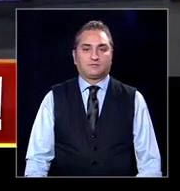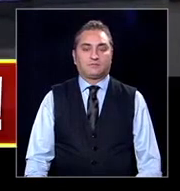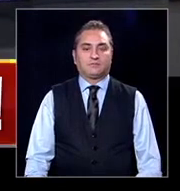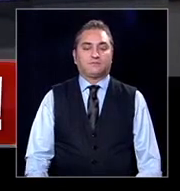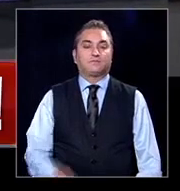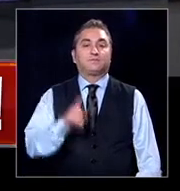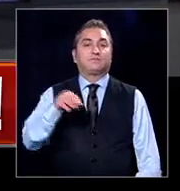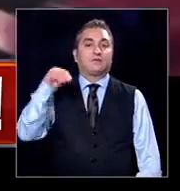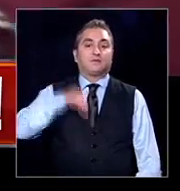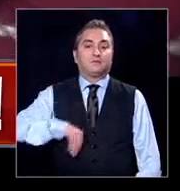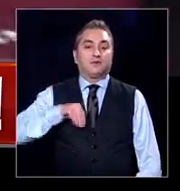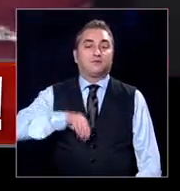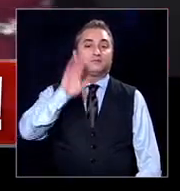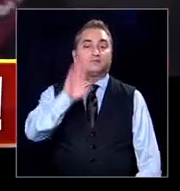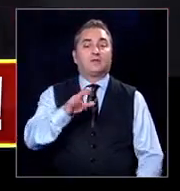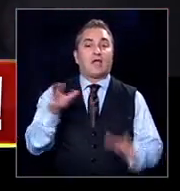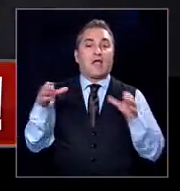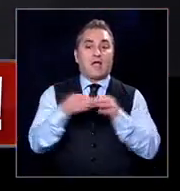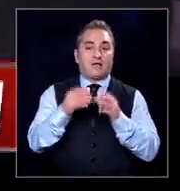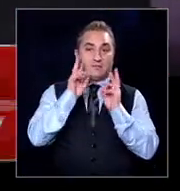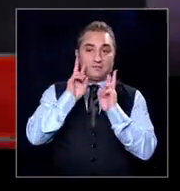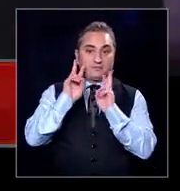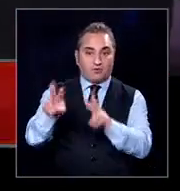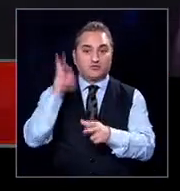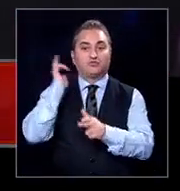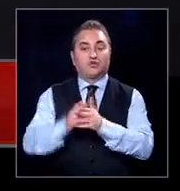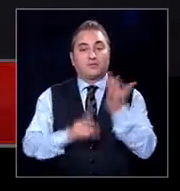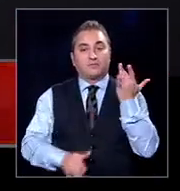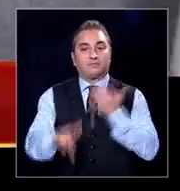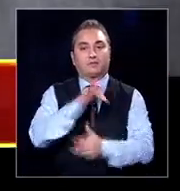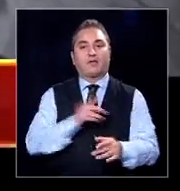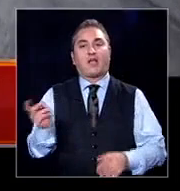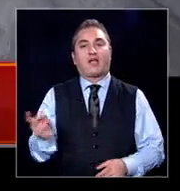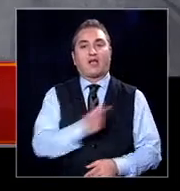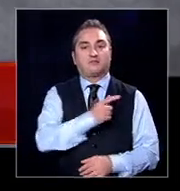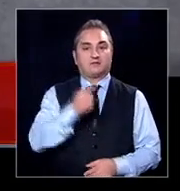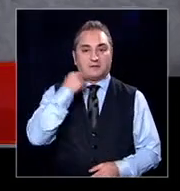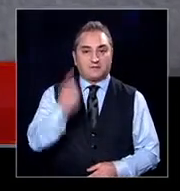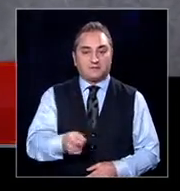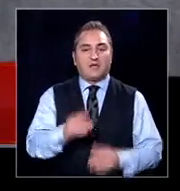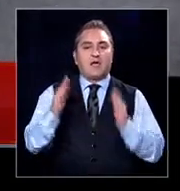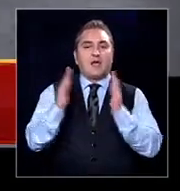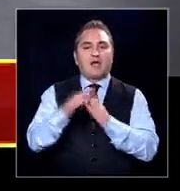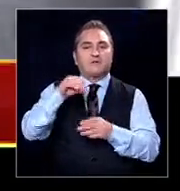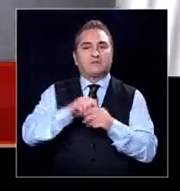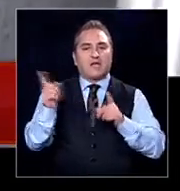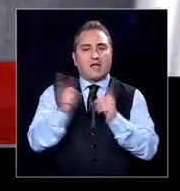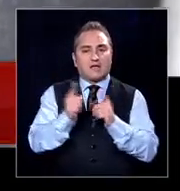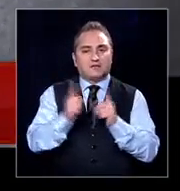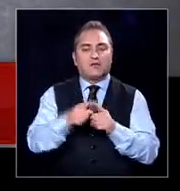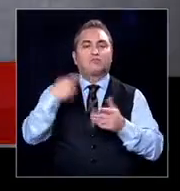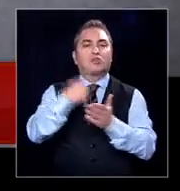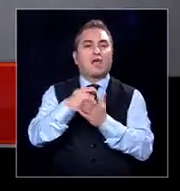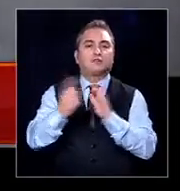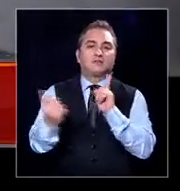Güya ekipleri bu ekranlardan görüp kaçacaklardı ama evdeki hesap çarşıya uymadı. Polise karşı kurdukları kameralı